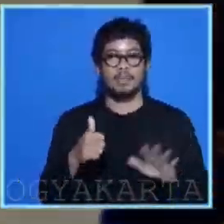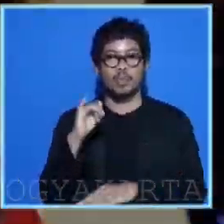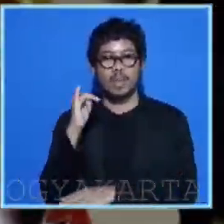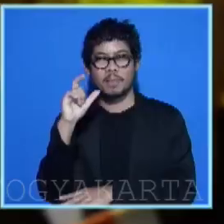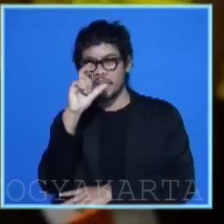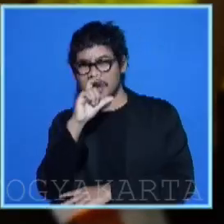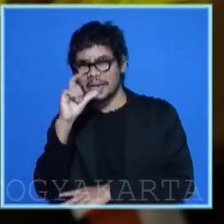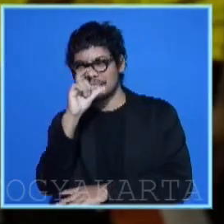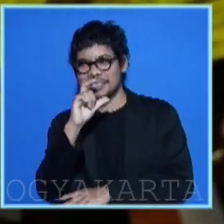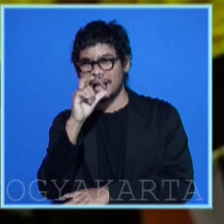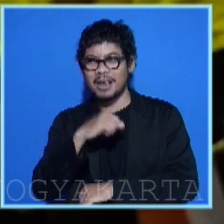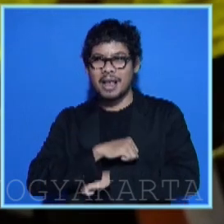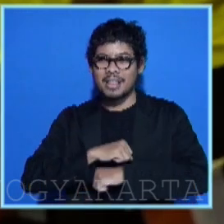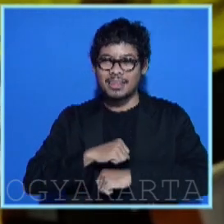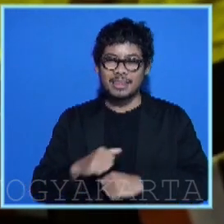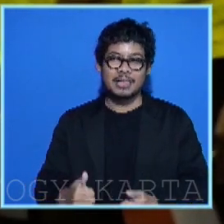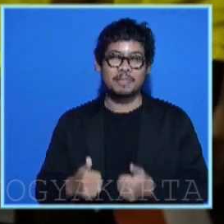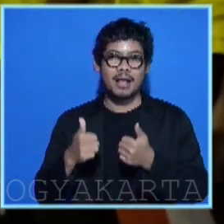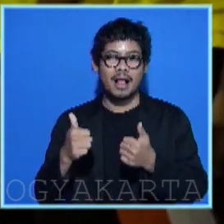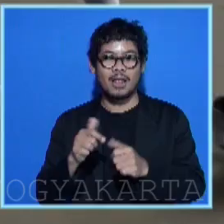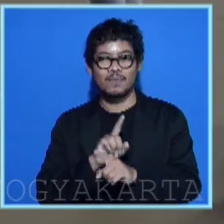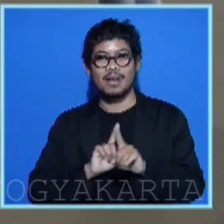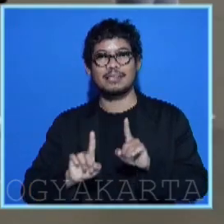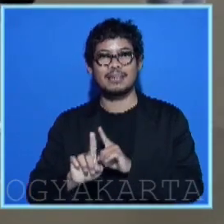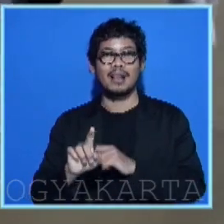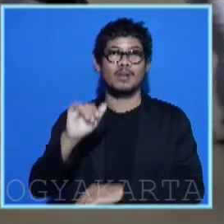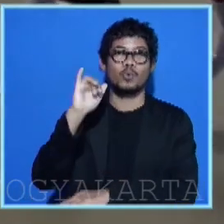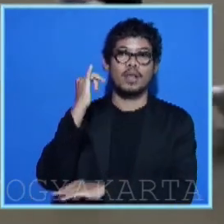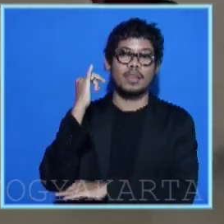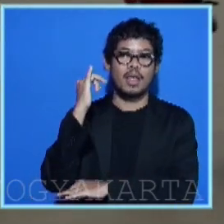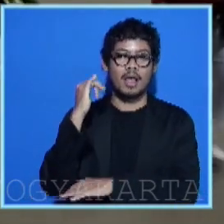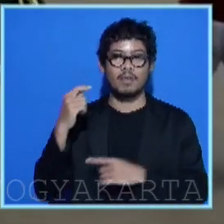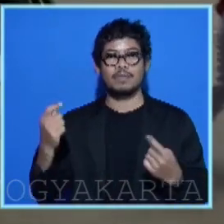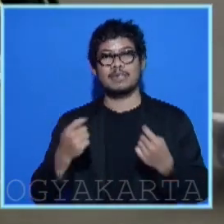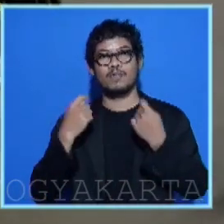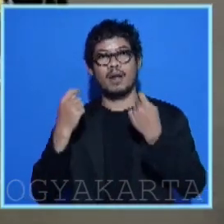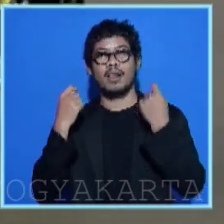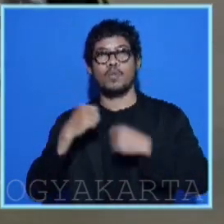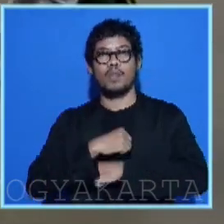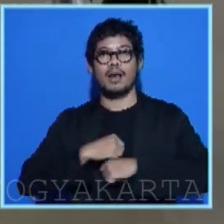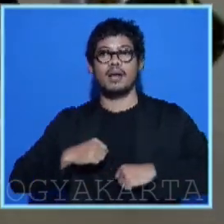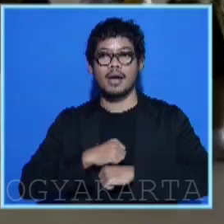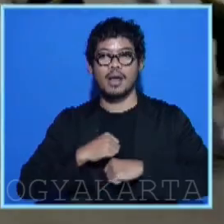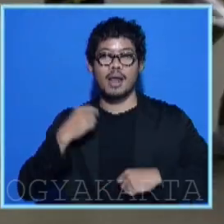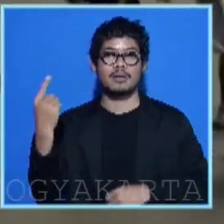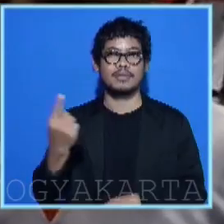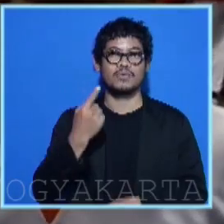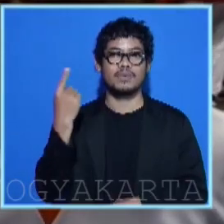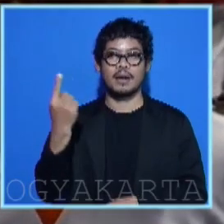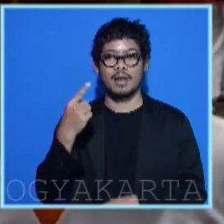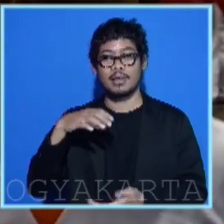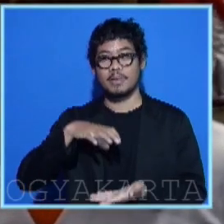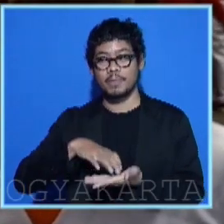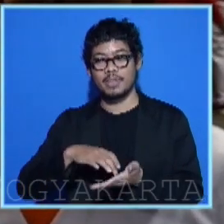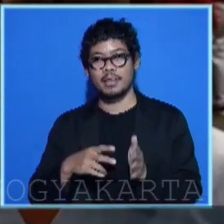setiap inorga guna mewakili DIY pada ajang festival olahraga masyarakat nasional fornas di NTB 2025 mendatang